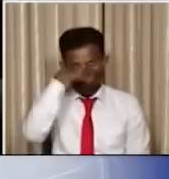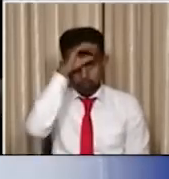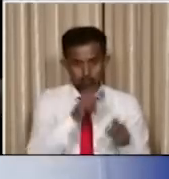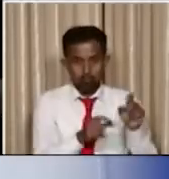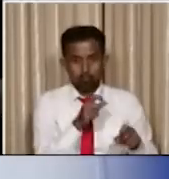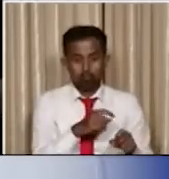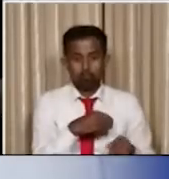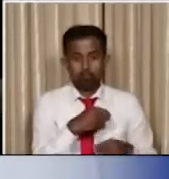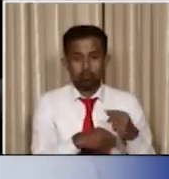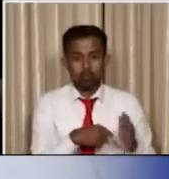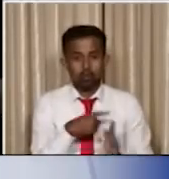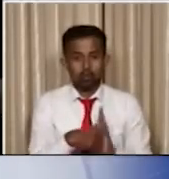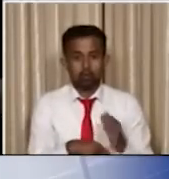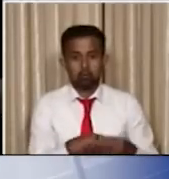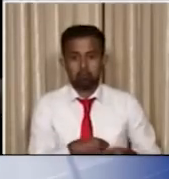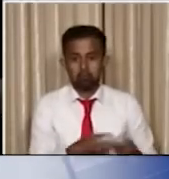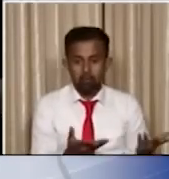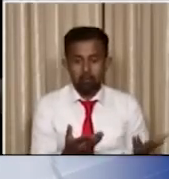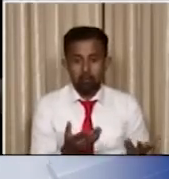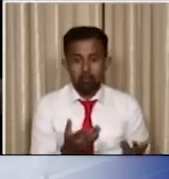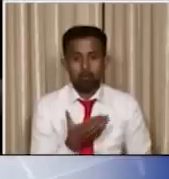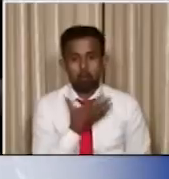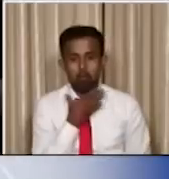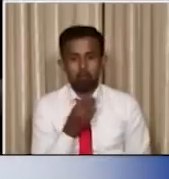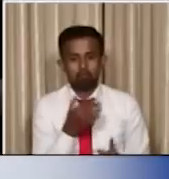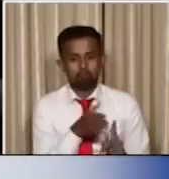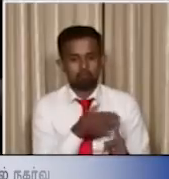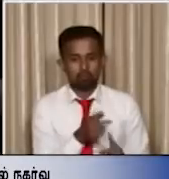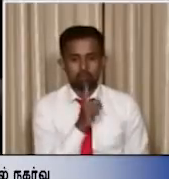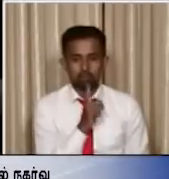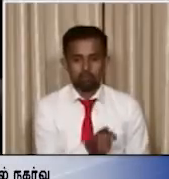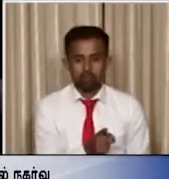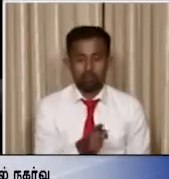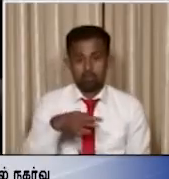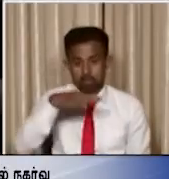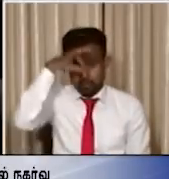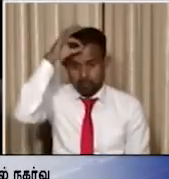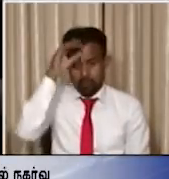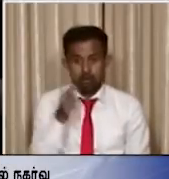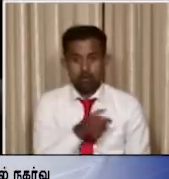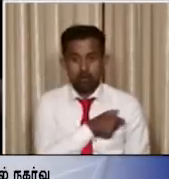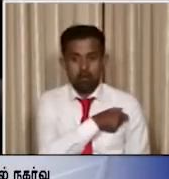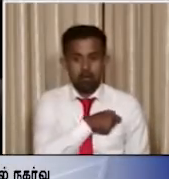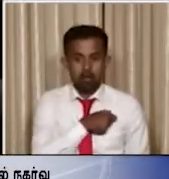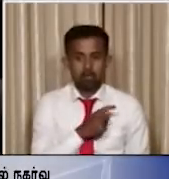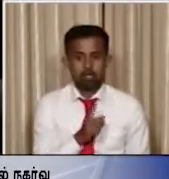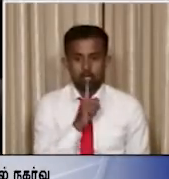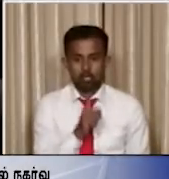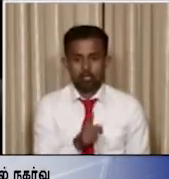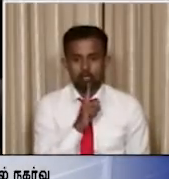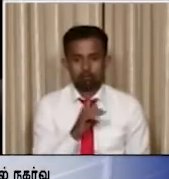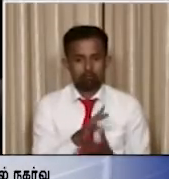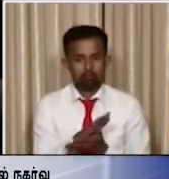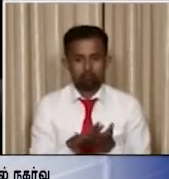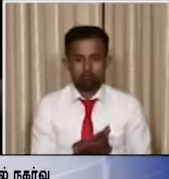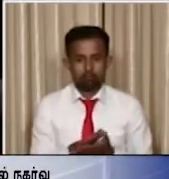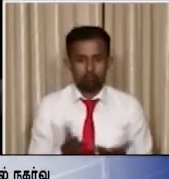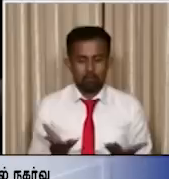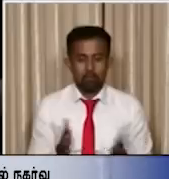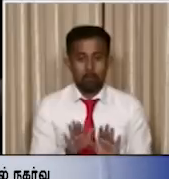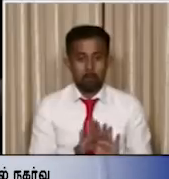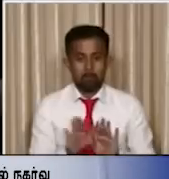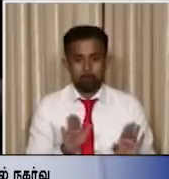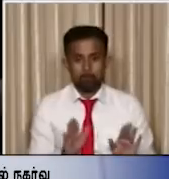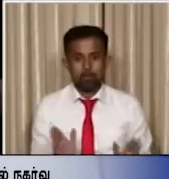இல்லாமல் போய்விடும் என்று சிங்கள மக்களுக்கு அப்பட்டமான பொய்களை இந்த சிங்கள அரசியல் தலைவர்கள் சொல்லி சொல்லியே இந்த முறைகேடான ஆட்சியை கொண்டு நடத்துவதிலே